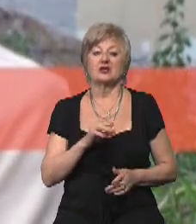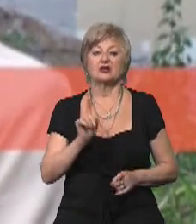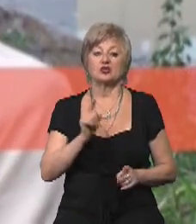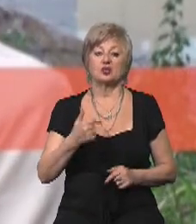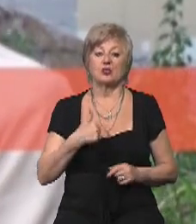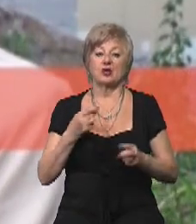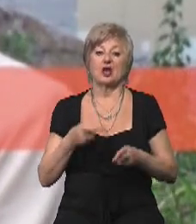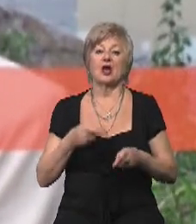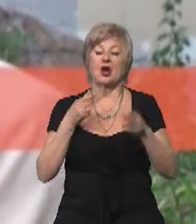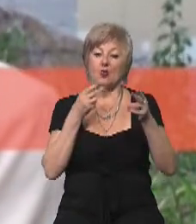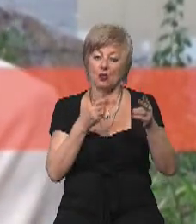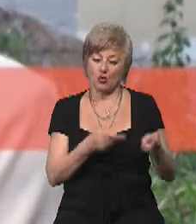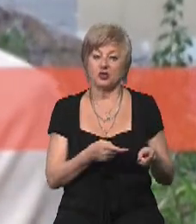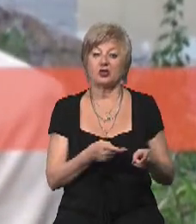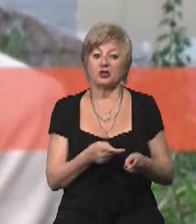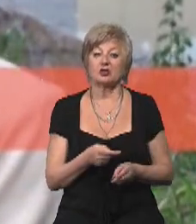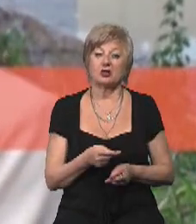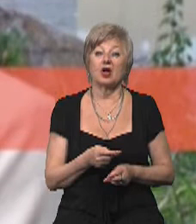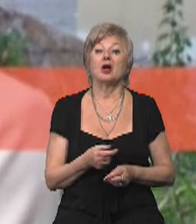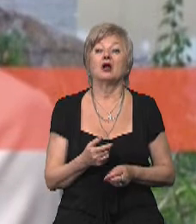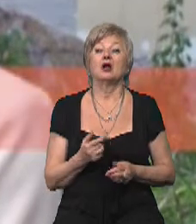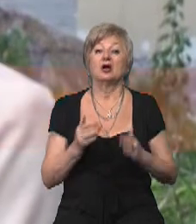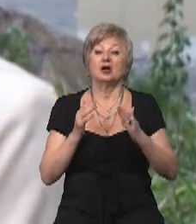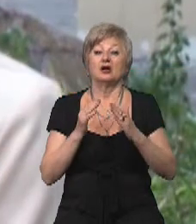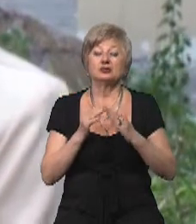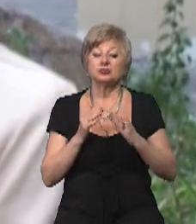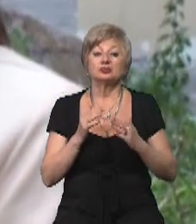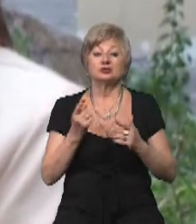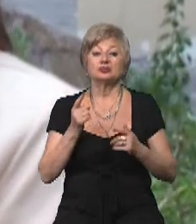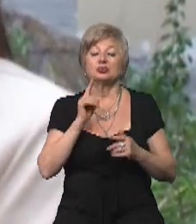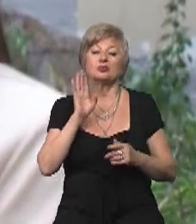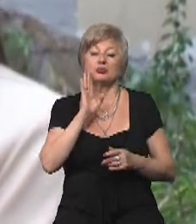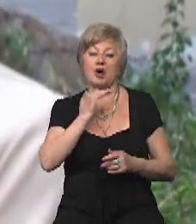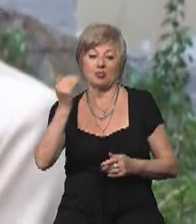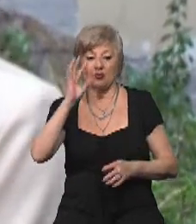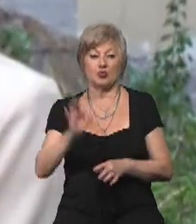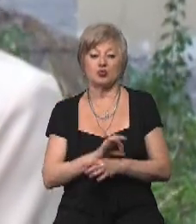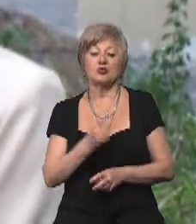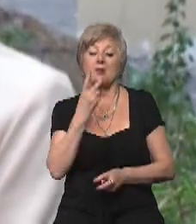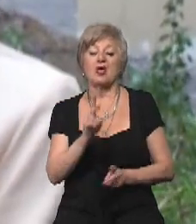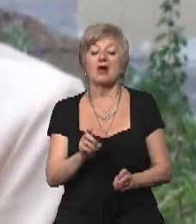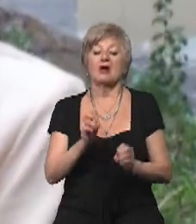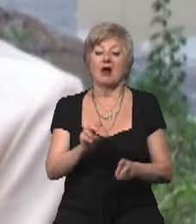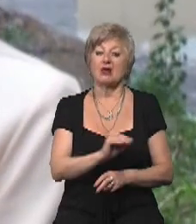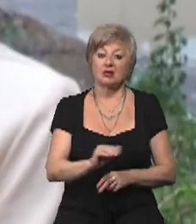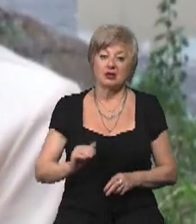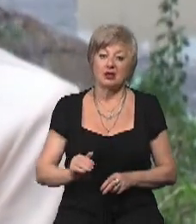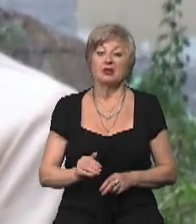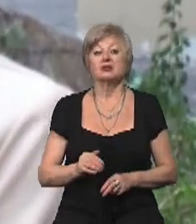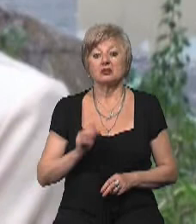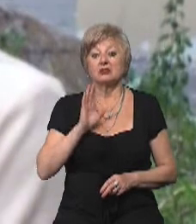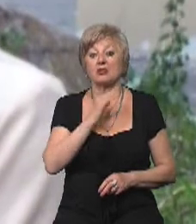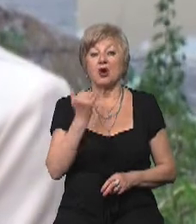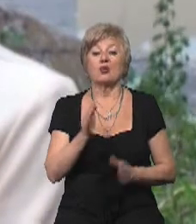поїхала. Настя сама мене попрохала, аби я з'їздила за адресою до її свекрухи і подивилася, як там діти. Нині на неї тиснуть. Свекруха